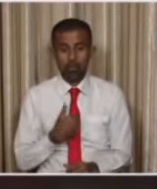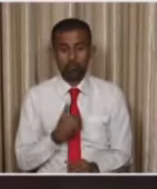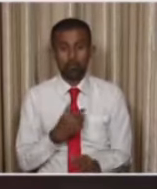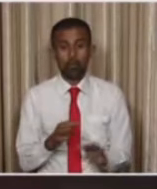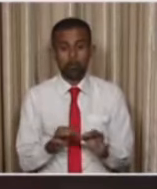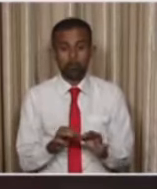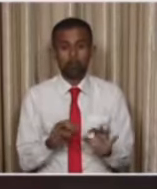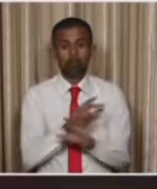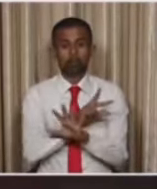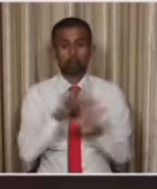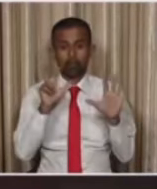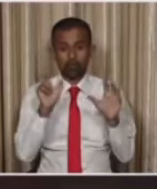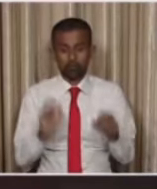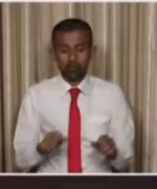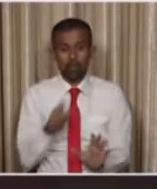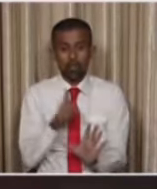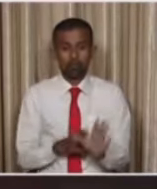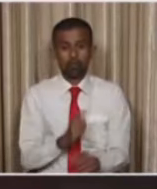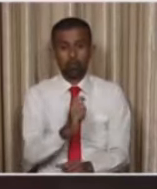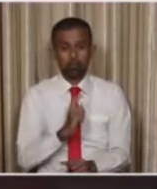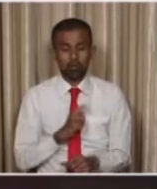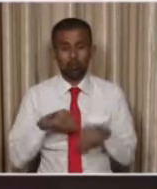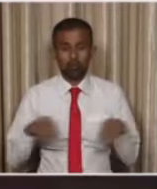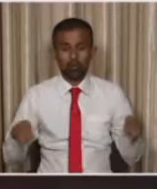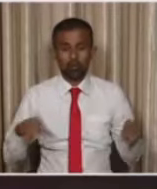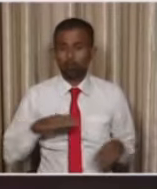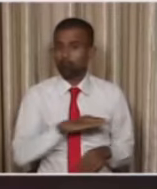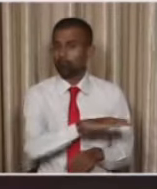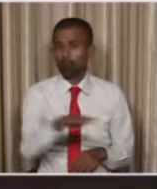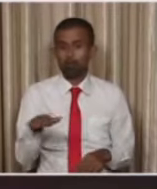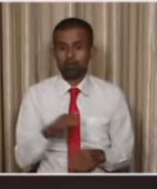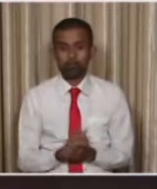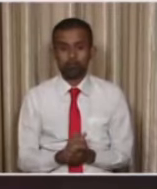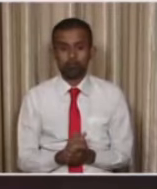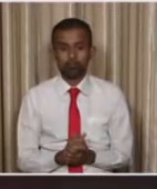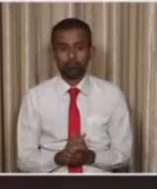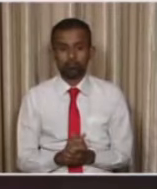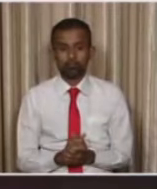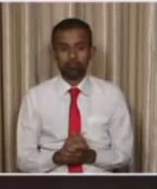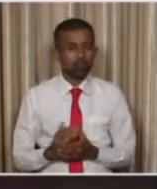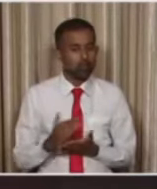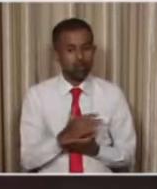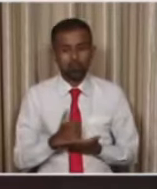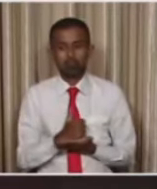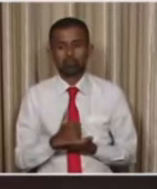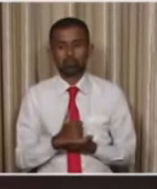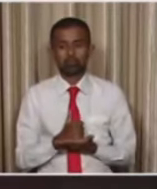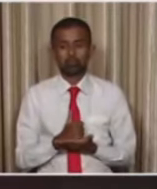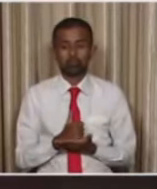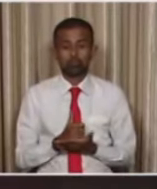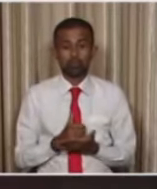බිලියන 18,000ක් වාර්ෂික ආදායමක් ලැබෙනවා මේ රටේ වගා කළ හැකි ඉඩම් වලින්. සම්පූර්ණ සම්පූර්ණ සම්පූර්ණ ඉඩම්